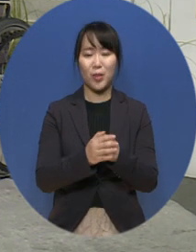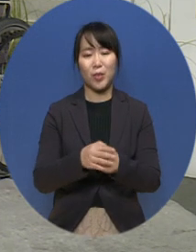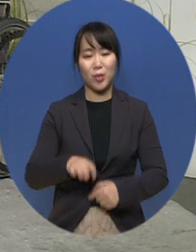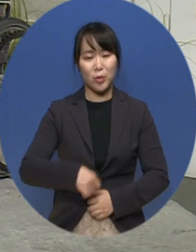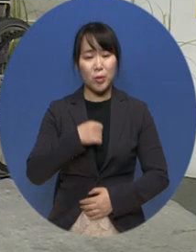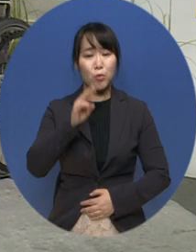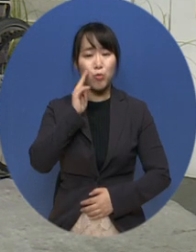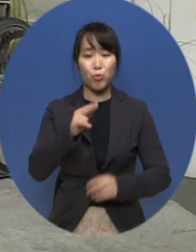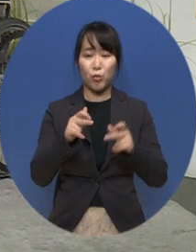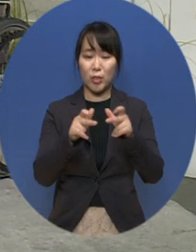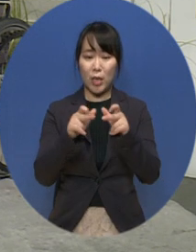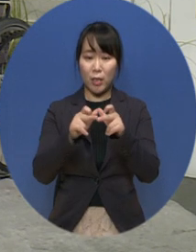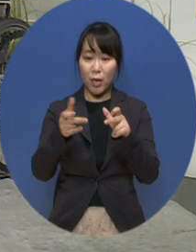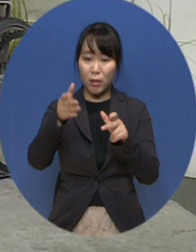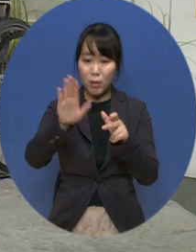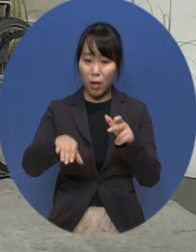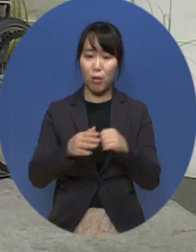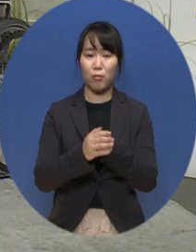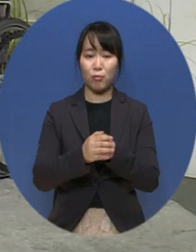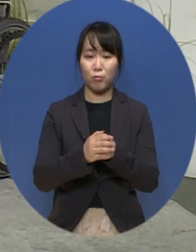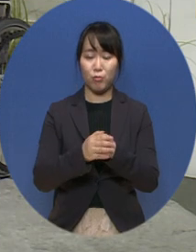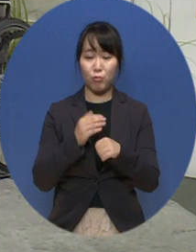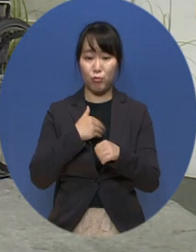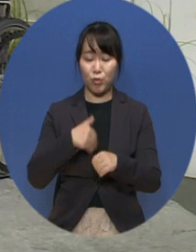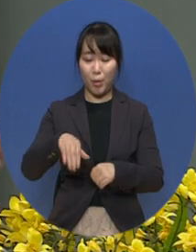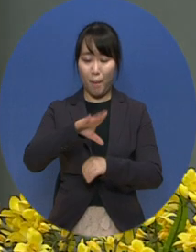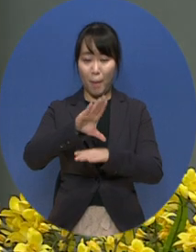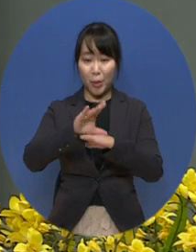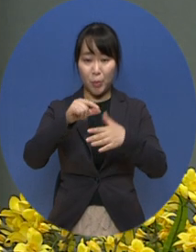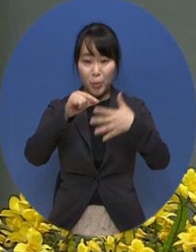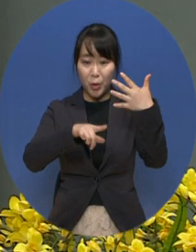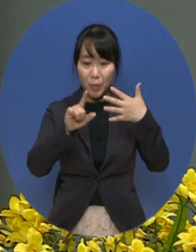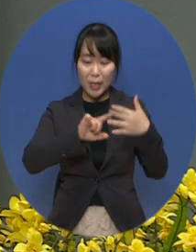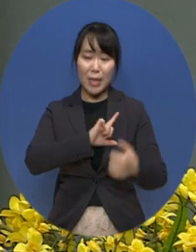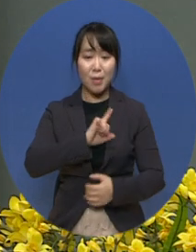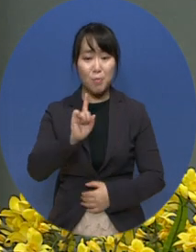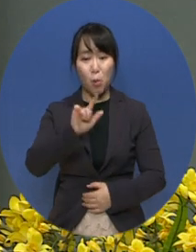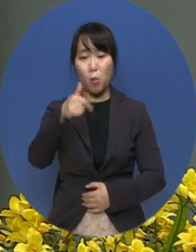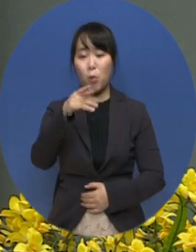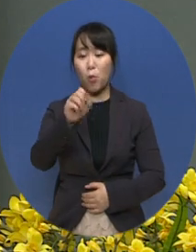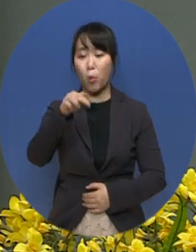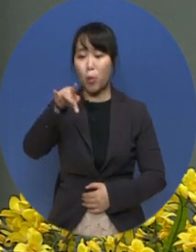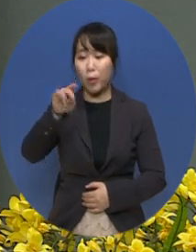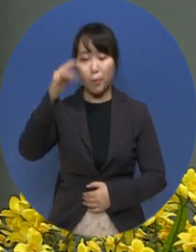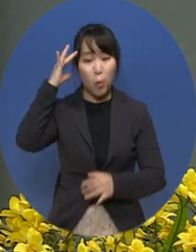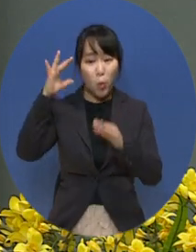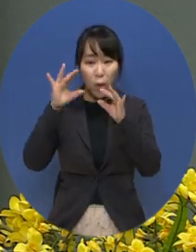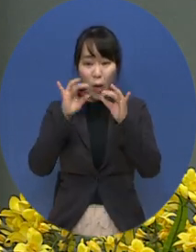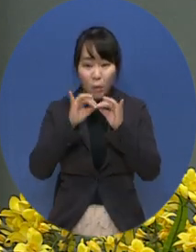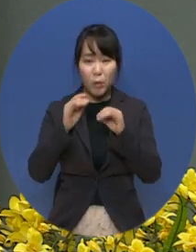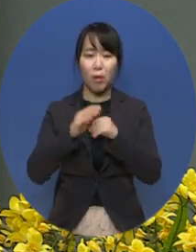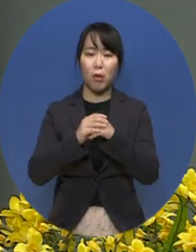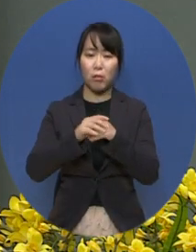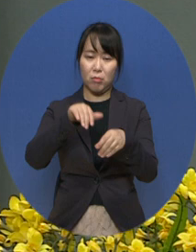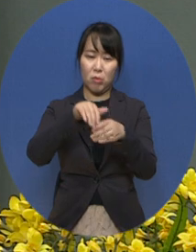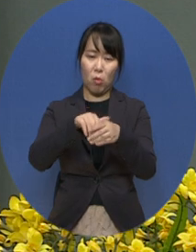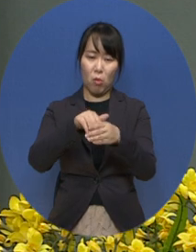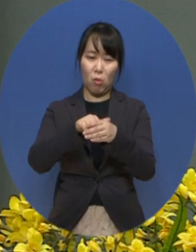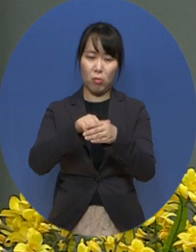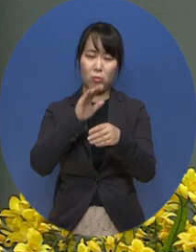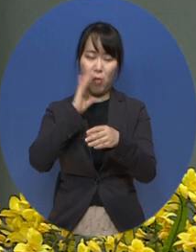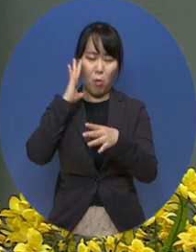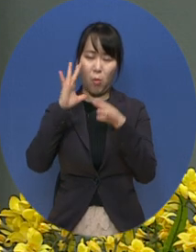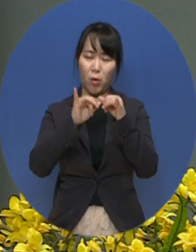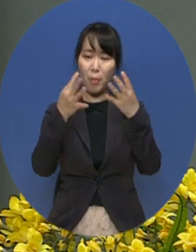그리고 사실은 이제 중증의 장르인데 잦은 저희 방송이 공감이 자라 이 프로그램이 근데 선거는 적막 공간만 해야 될 것 같아요 예